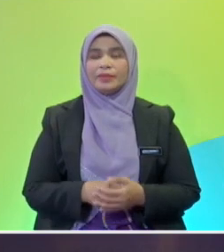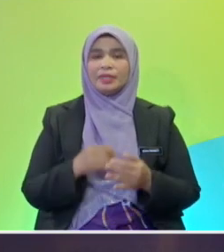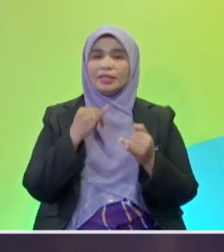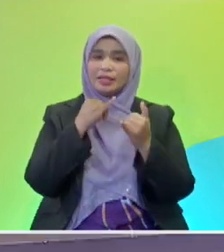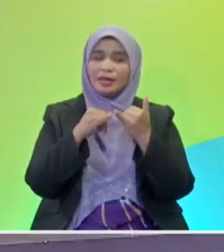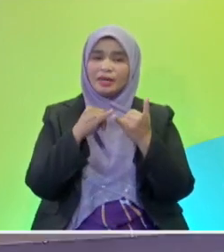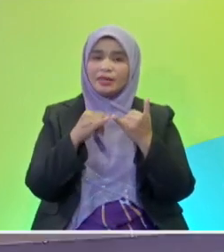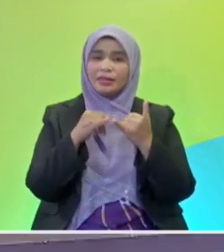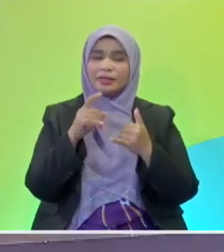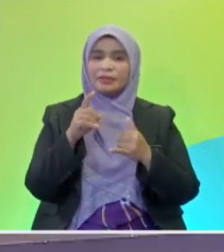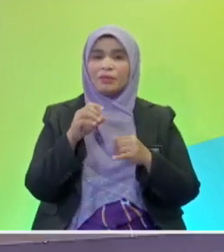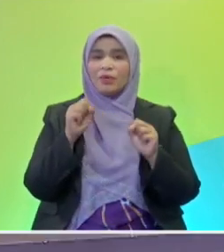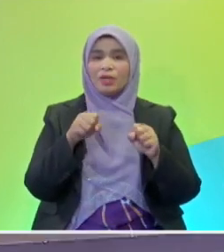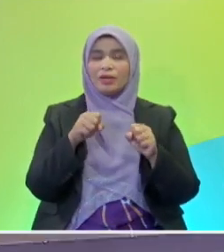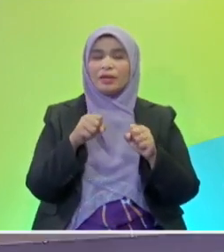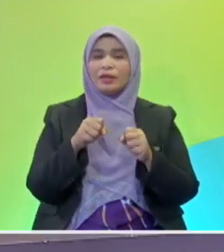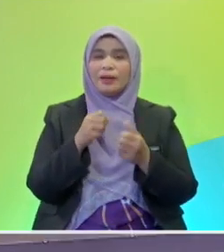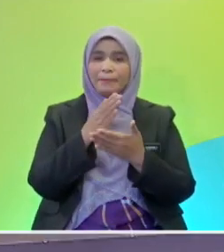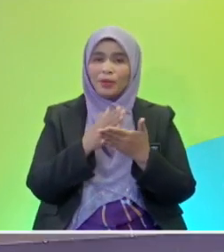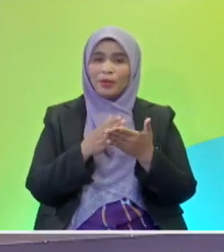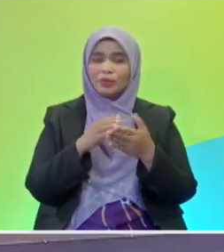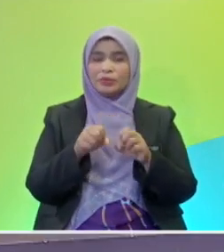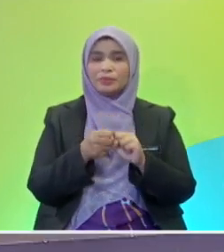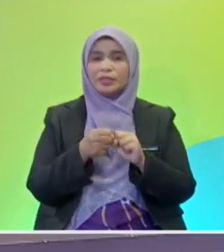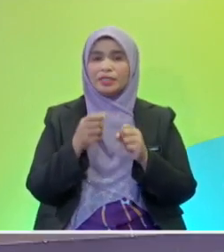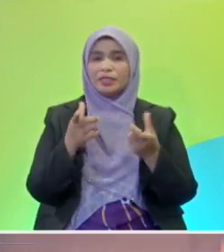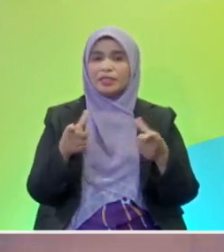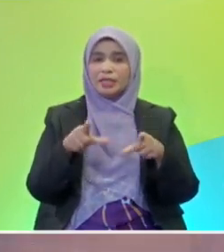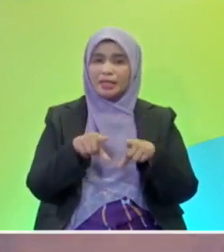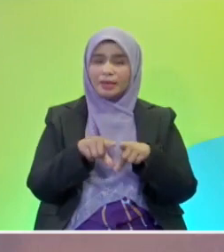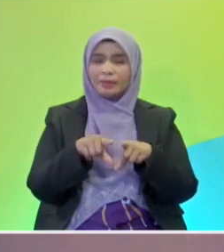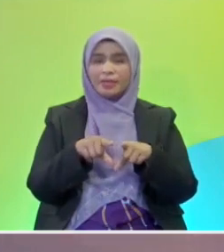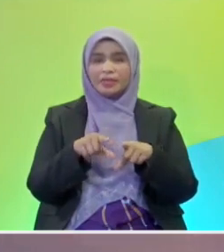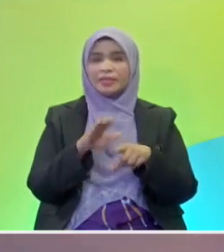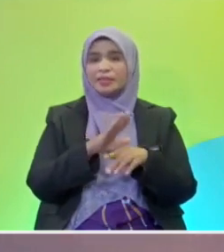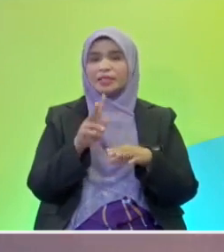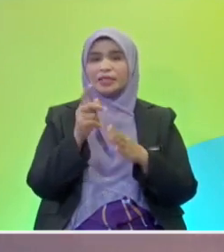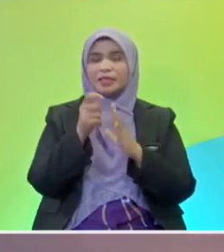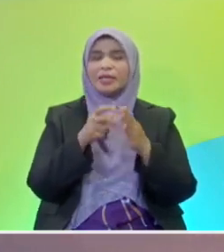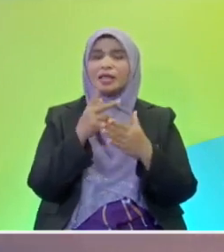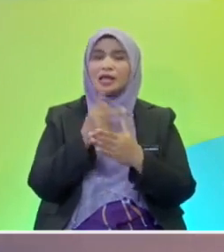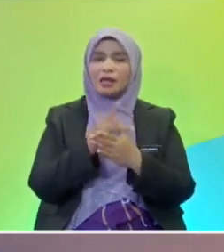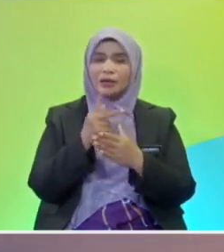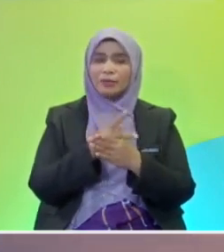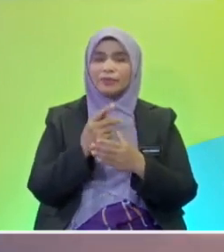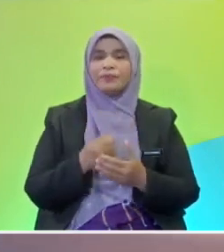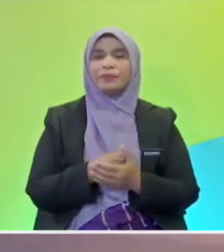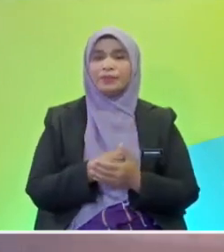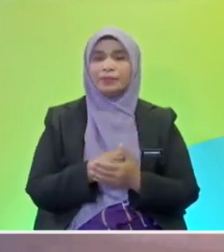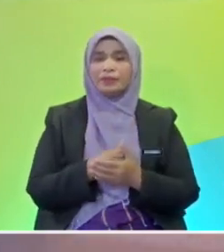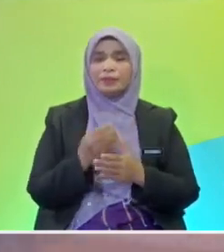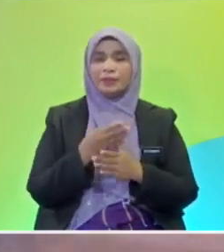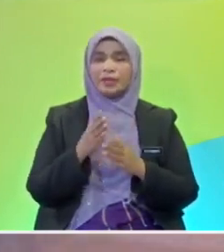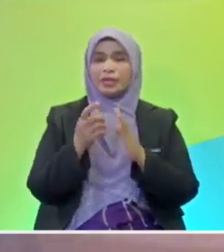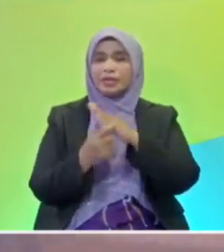perlu potong supaya lipatan tu tak terganggu nak kemaskanlah nak kena kemaskan okey yang bahagian tepi ni yang lengkung